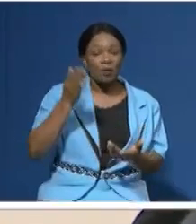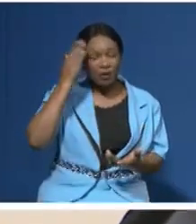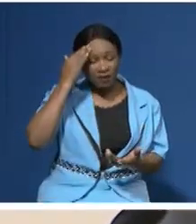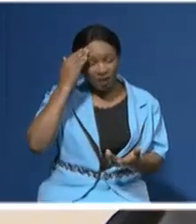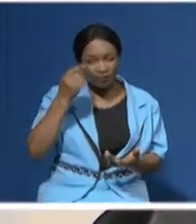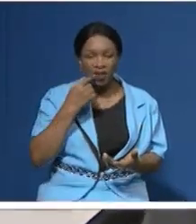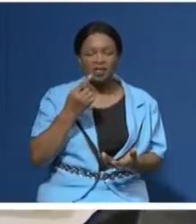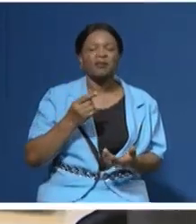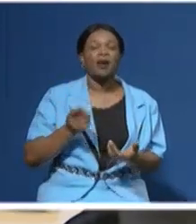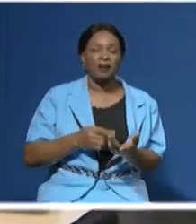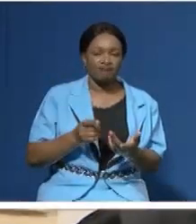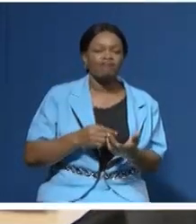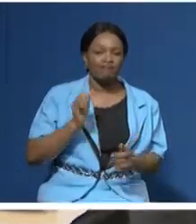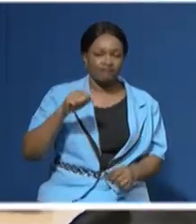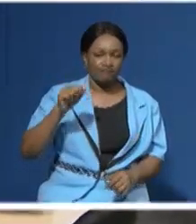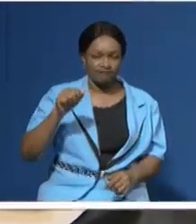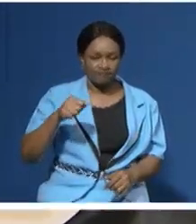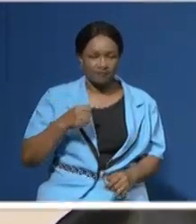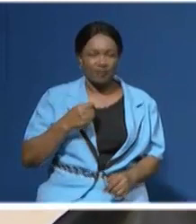anajua. Ataanza kusema